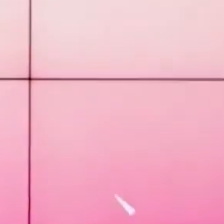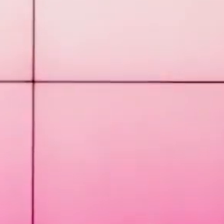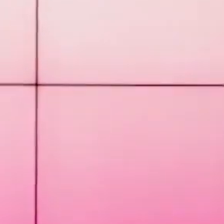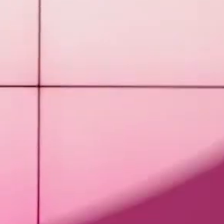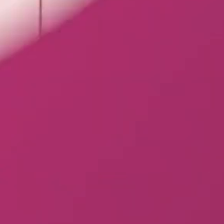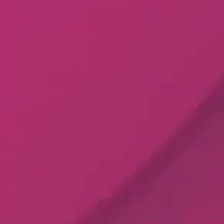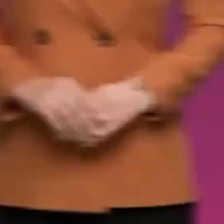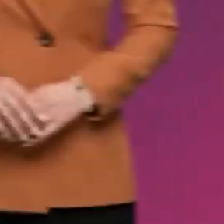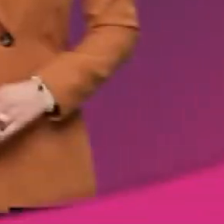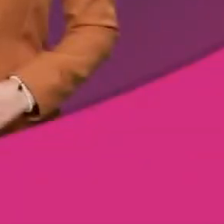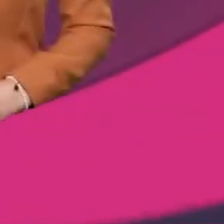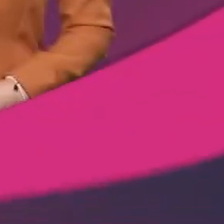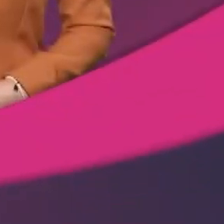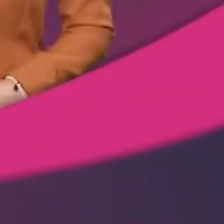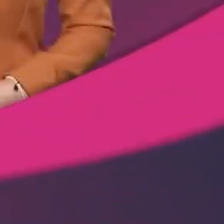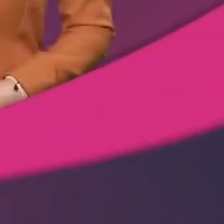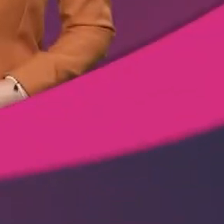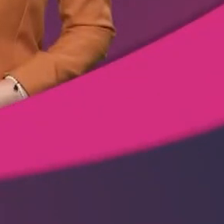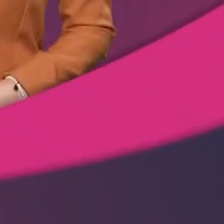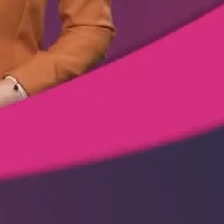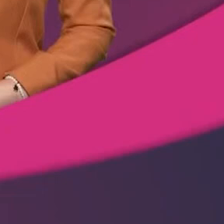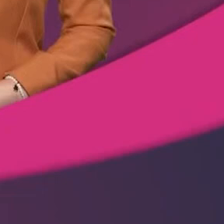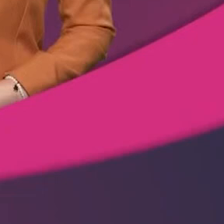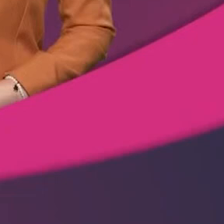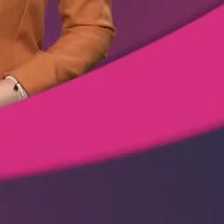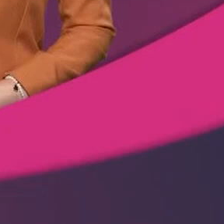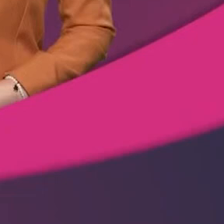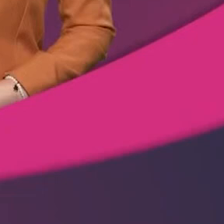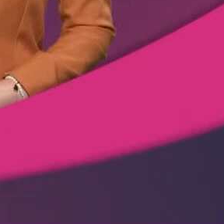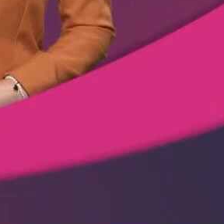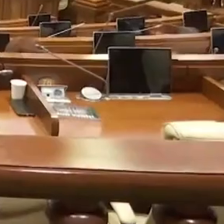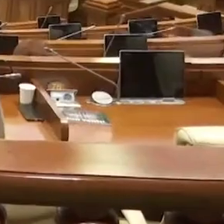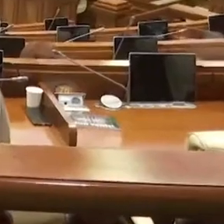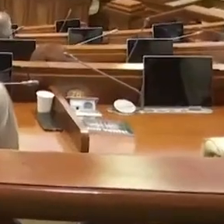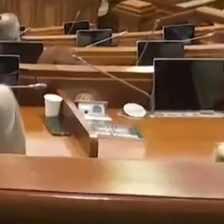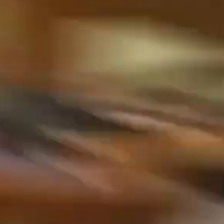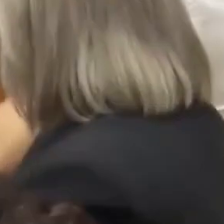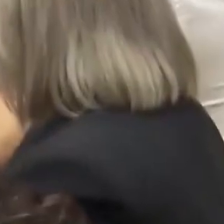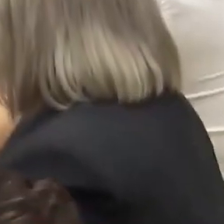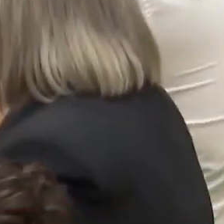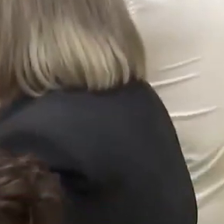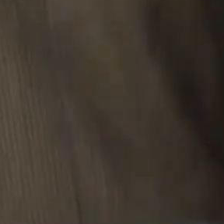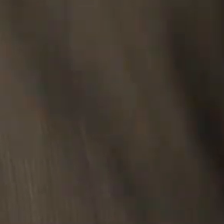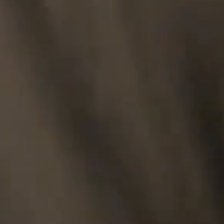ochii fiului butușină prabusit ieri nada vopsim